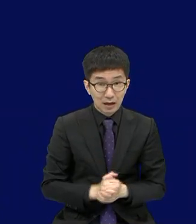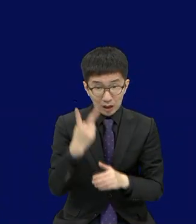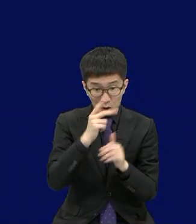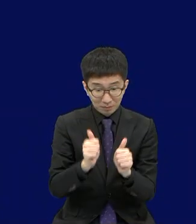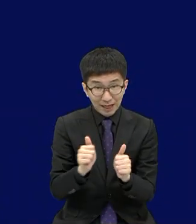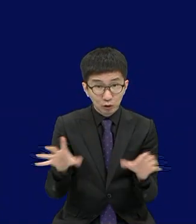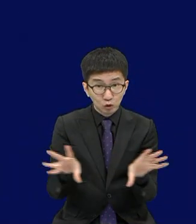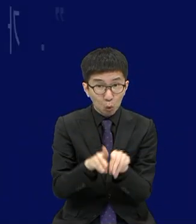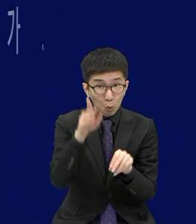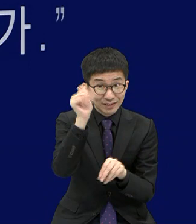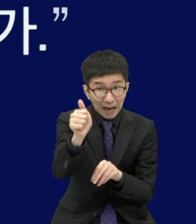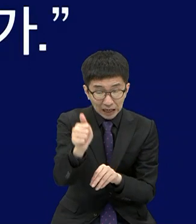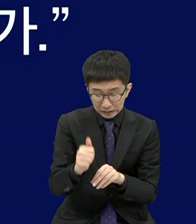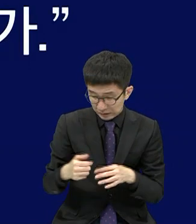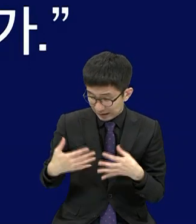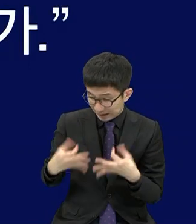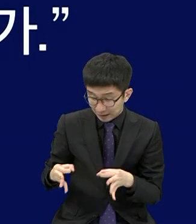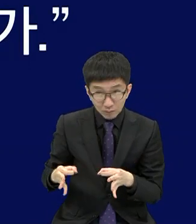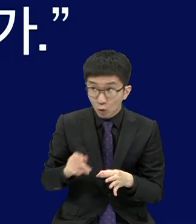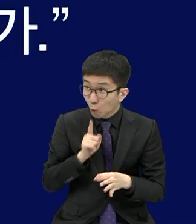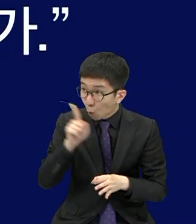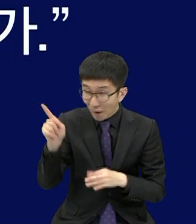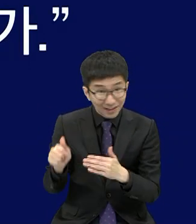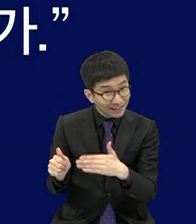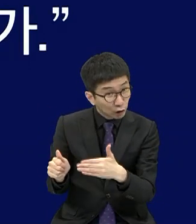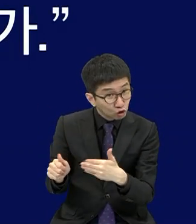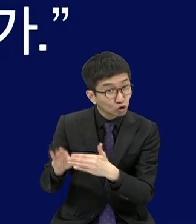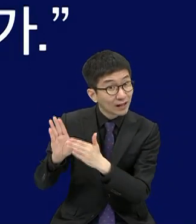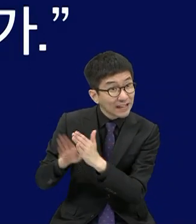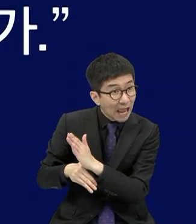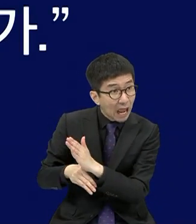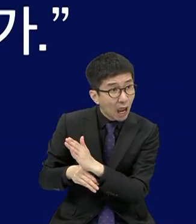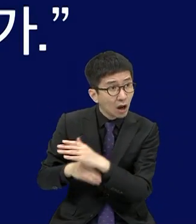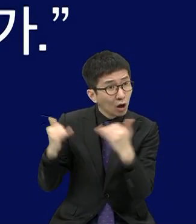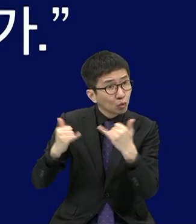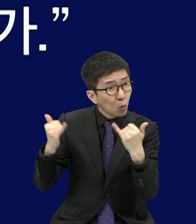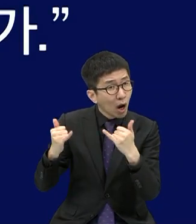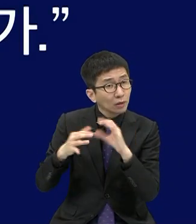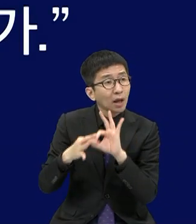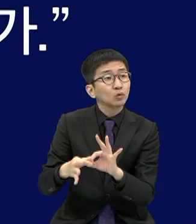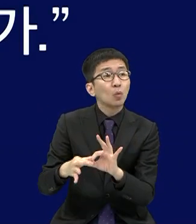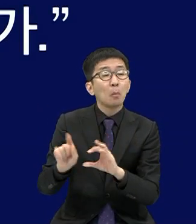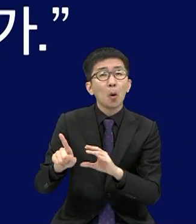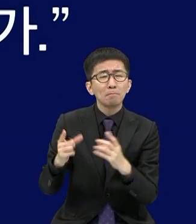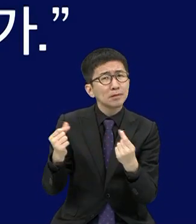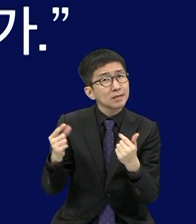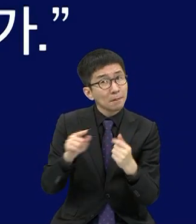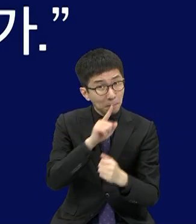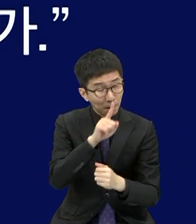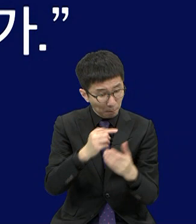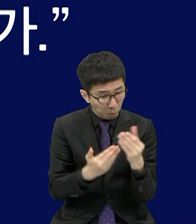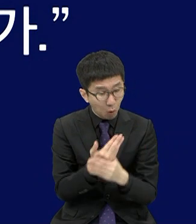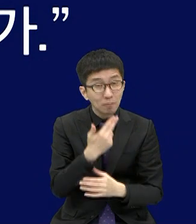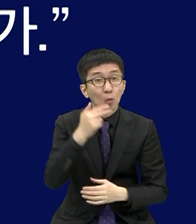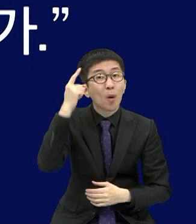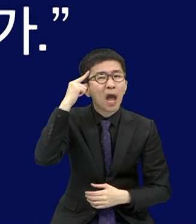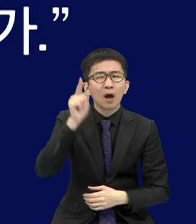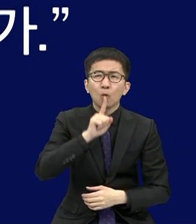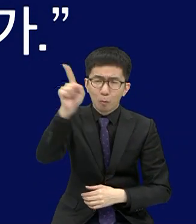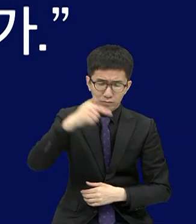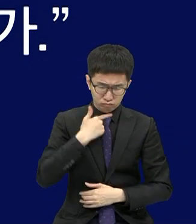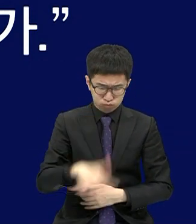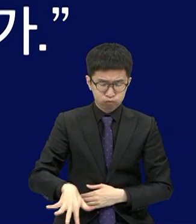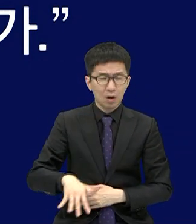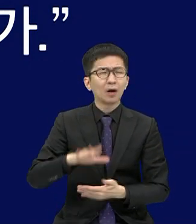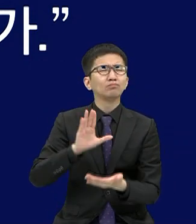김 의원의 고발을 사주했다면 장시간 통화에 왜 엇비슷한 얘기도 없었겠느냐며 실제 고발도 되지 않았다고